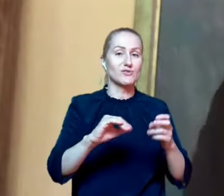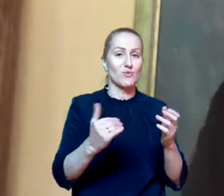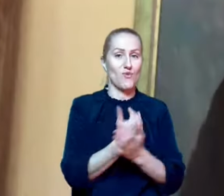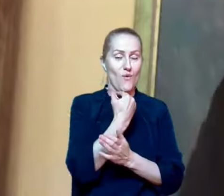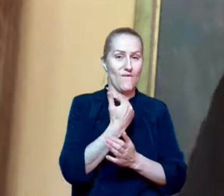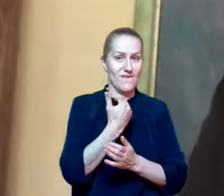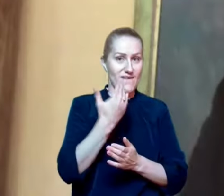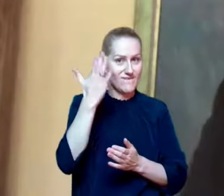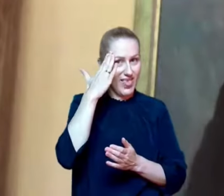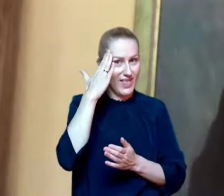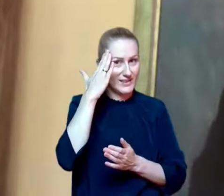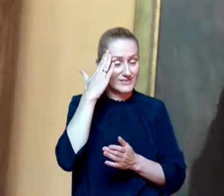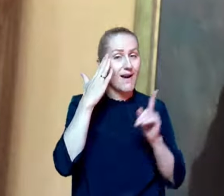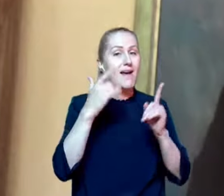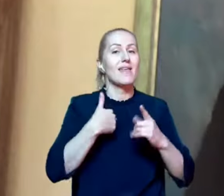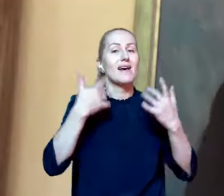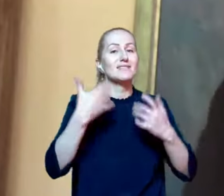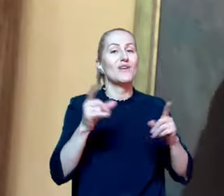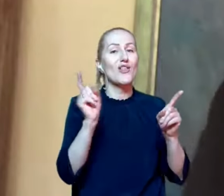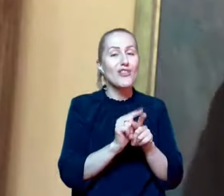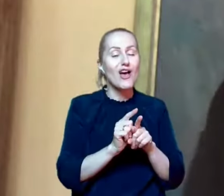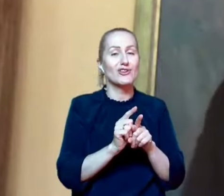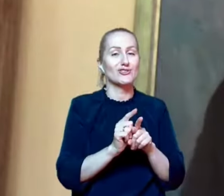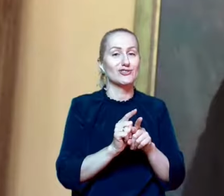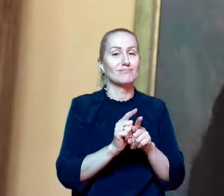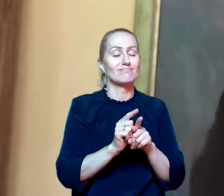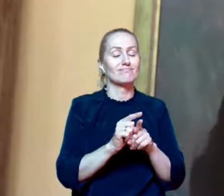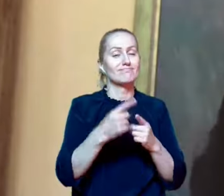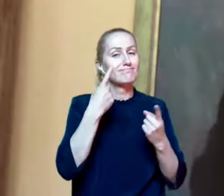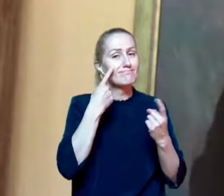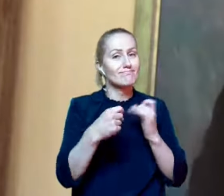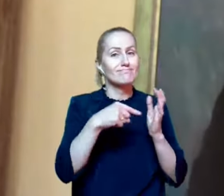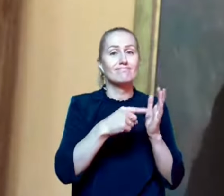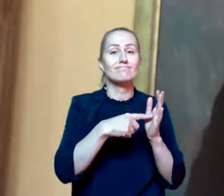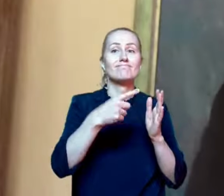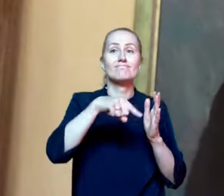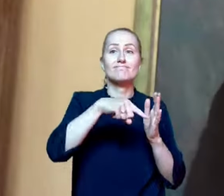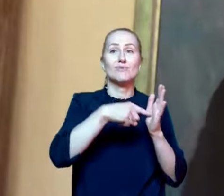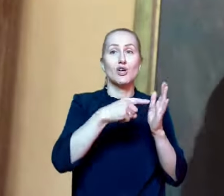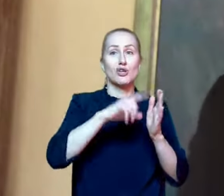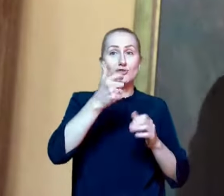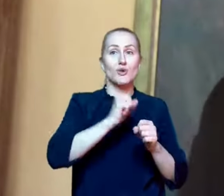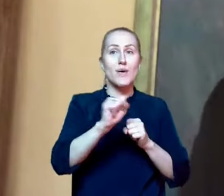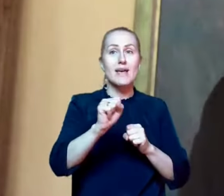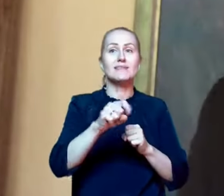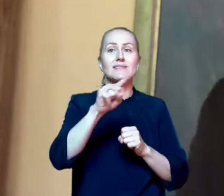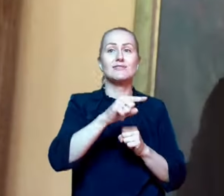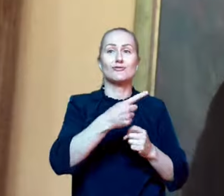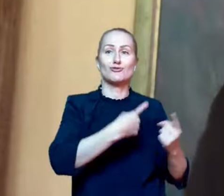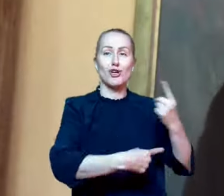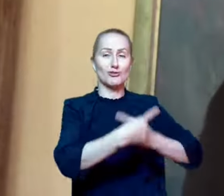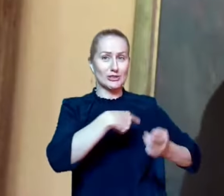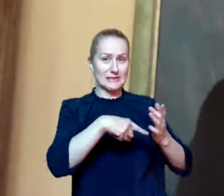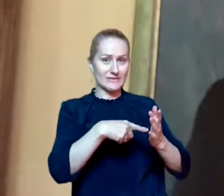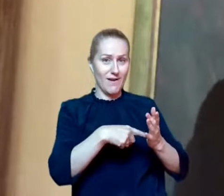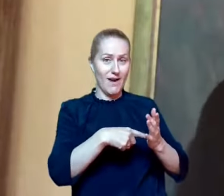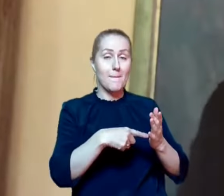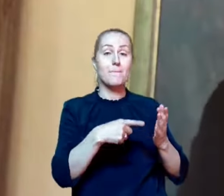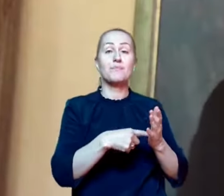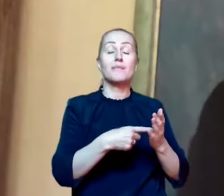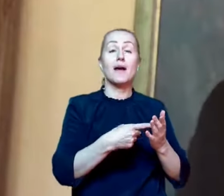chciałbym jeszcze pochylić się nad kwestią spuścizny, dziedzictwa. Pamiętajmy, że po